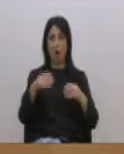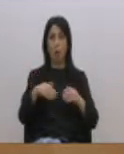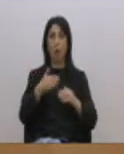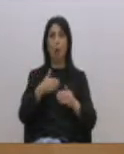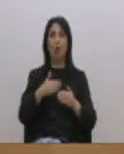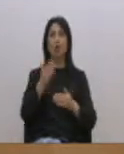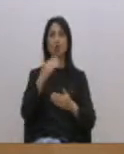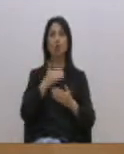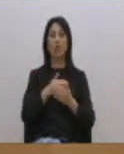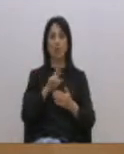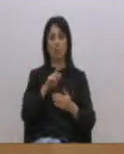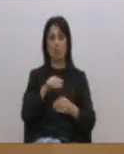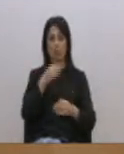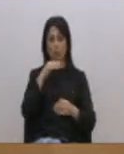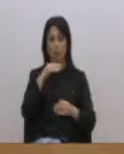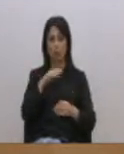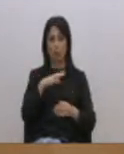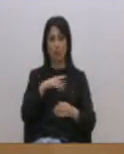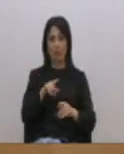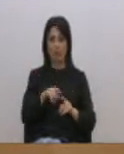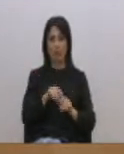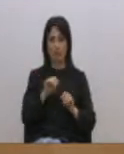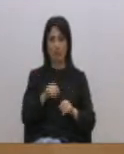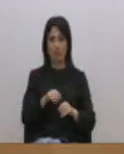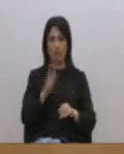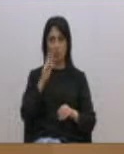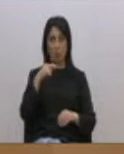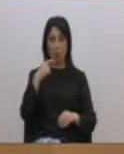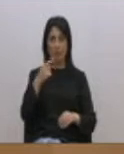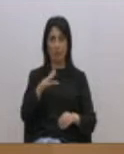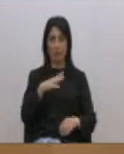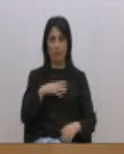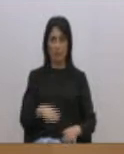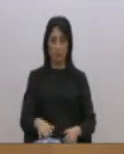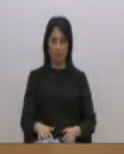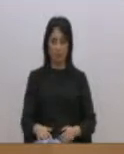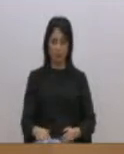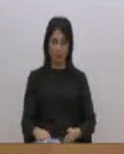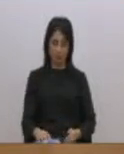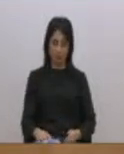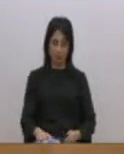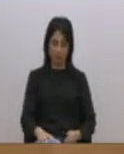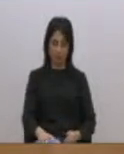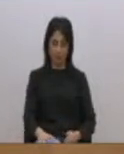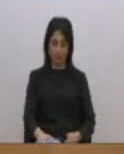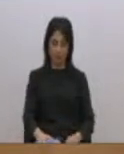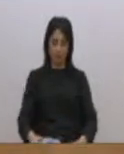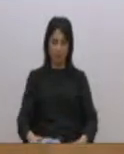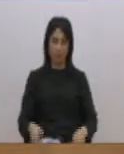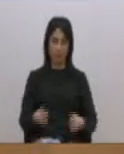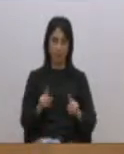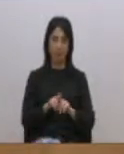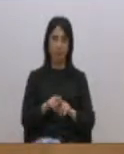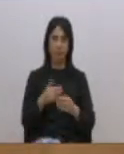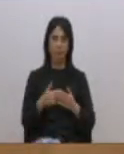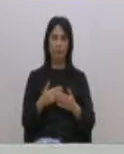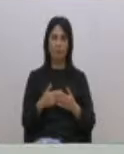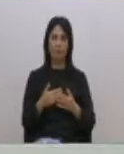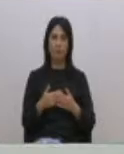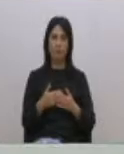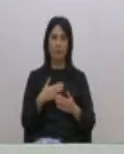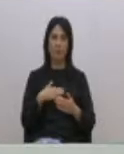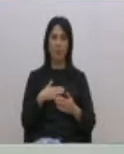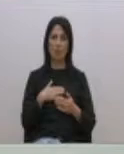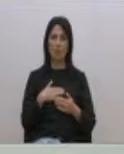ședeți cu unde. Ai, e smok, e dolu, băi, dai, se treaba să fie, șelibă, mă mol și ții jos. Maglobă. Nu, ce